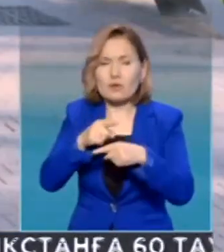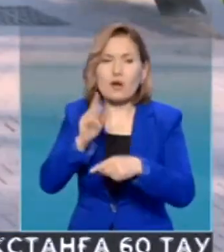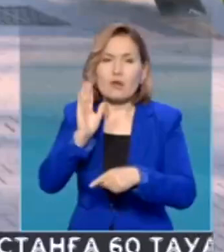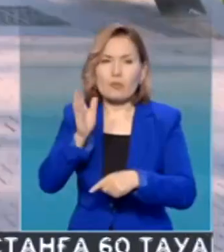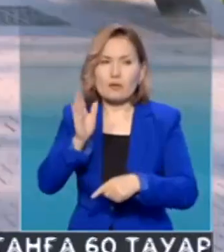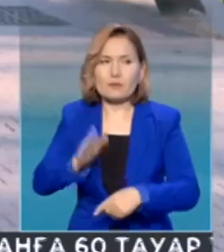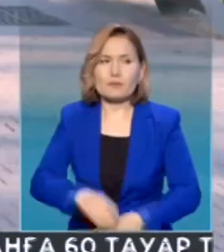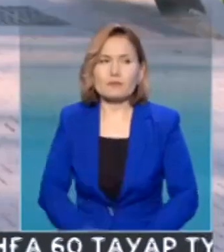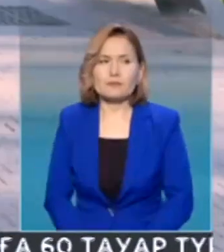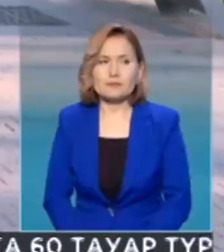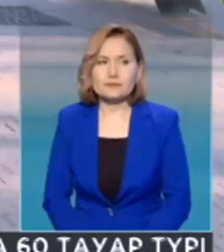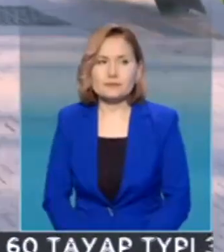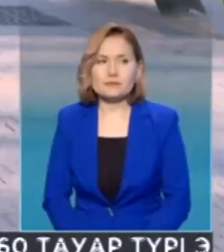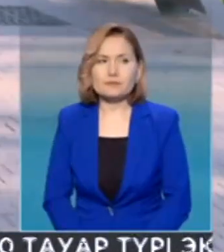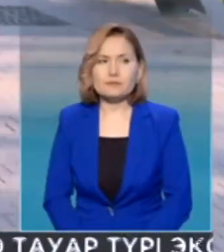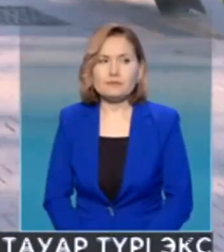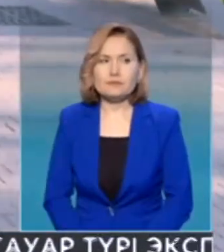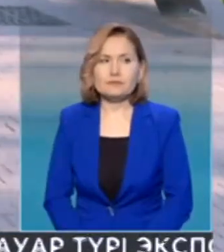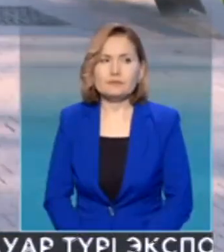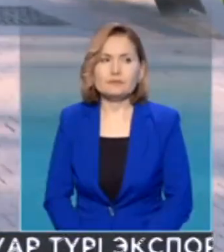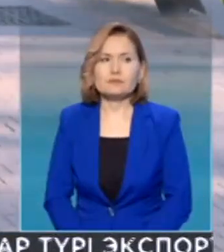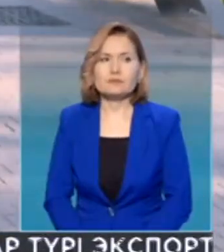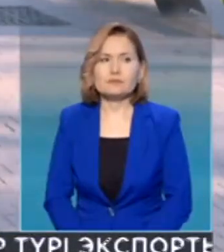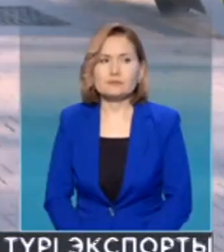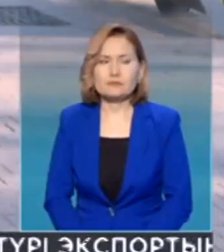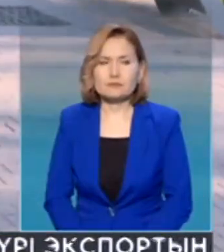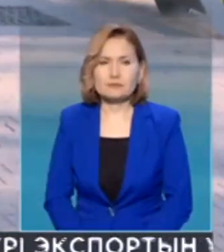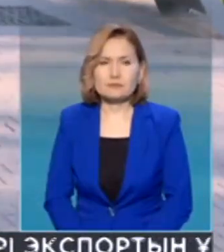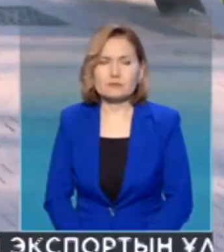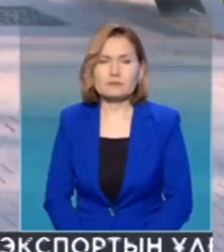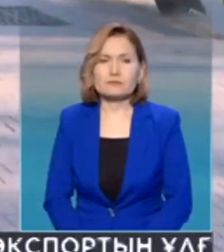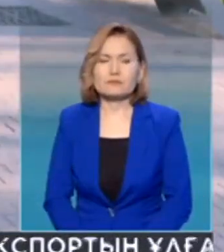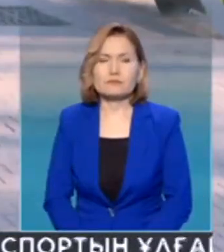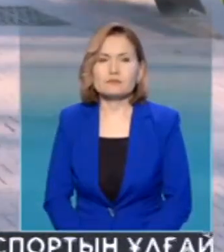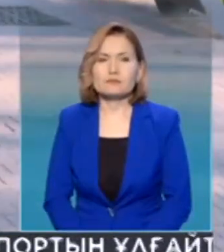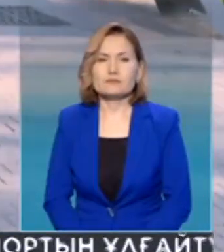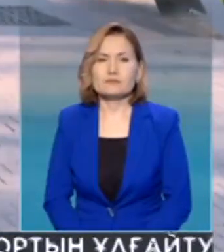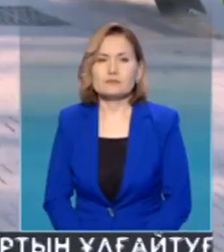Әйгерім Ердәулет, Ержан Жаңбырбай, Бауыржан Сәлмеке, Қазақстан ұлттық телеарнасы, Алматы.